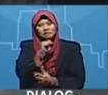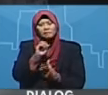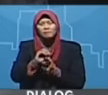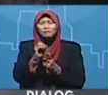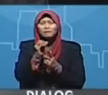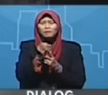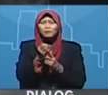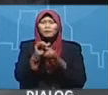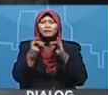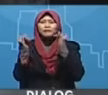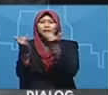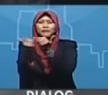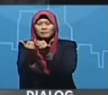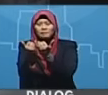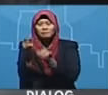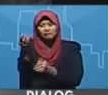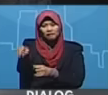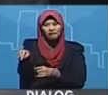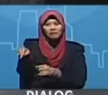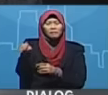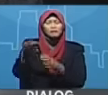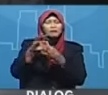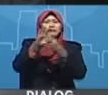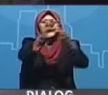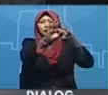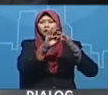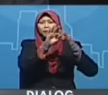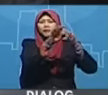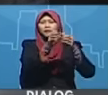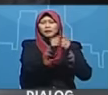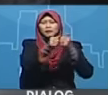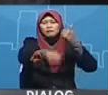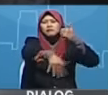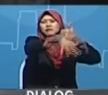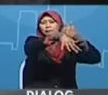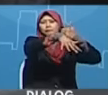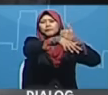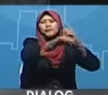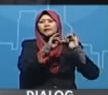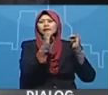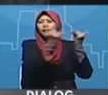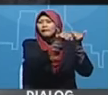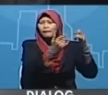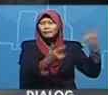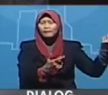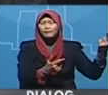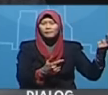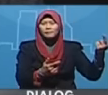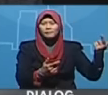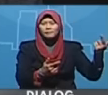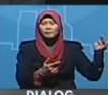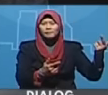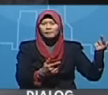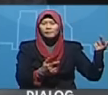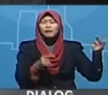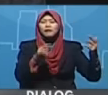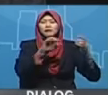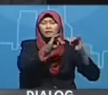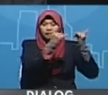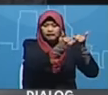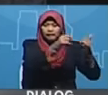ini pula kita dapati sebenarnya bekerjasama dengan satu syarikat lain. Okay. Syarikat ini ada lisens